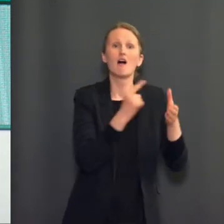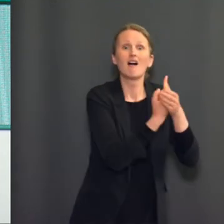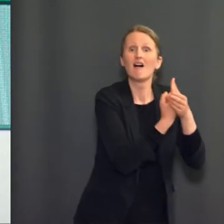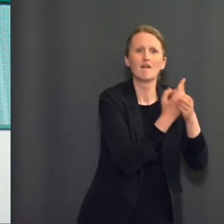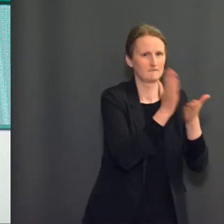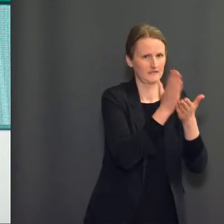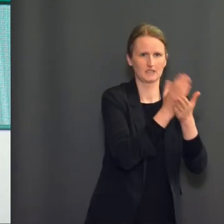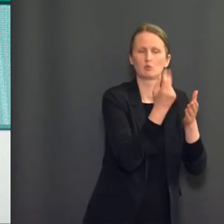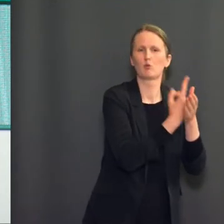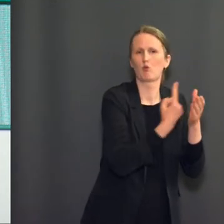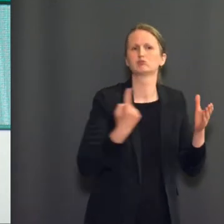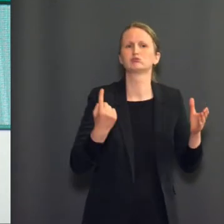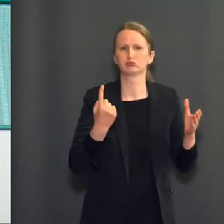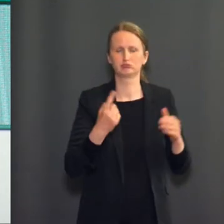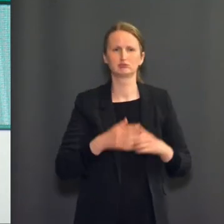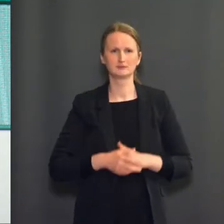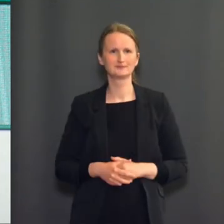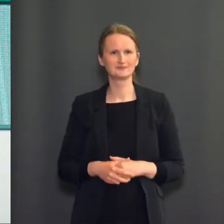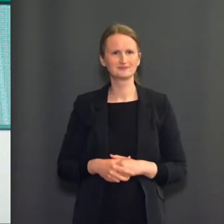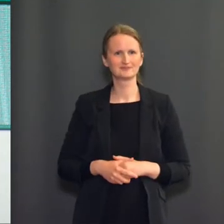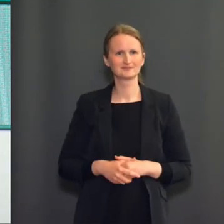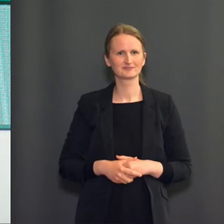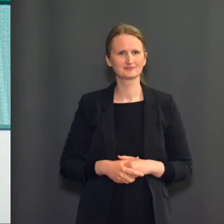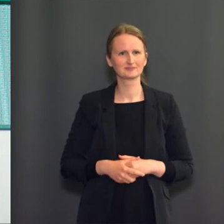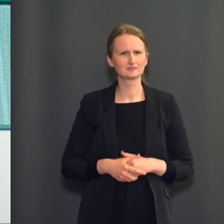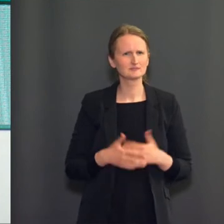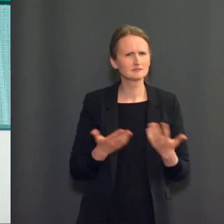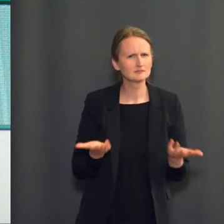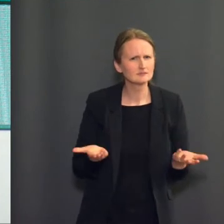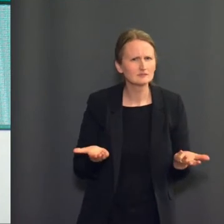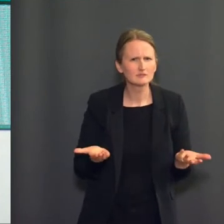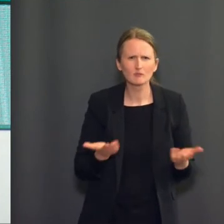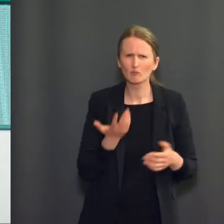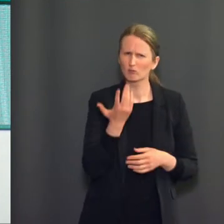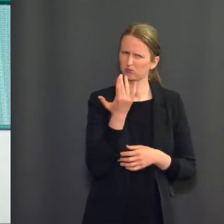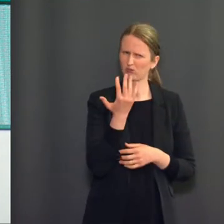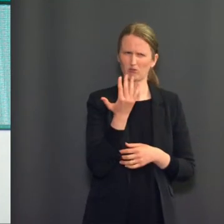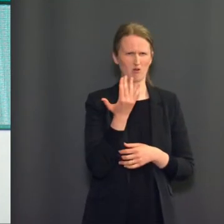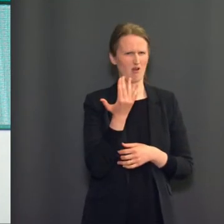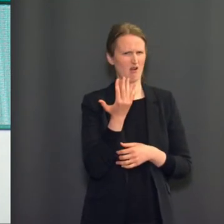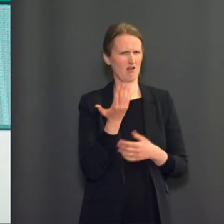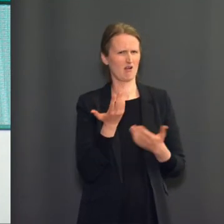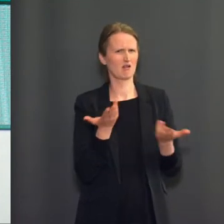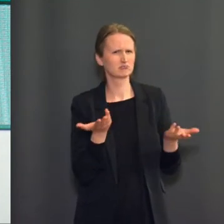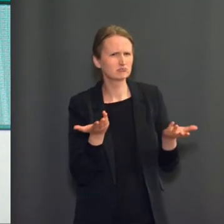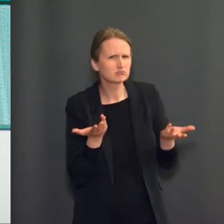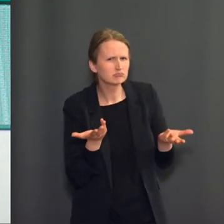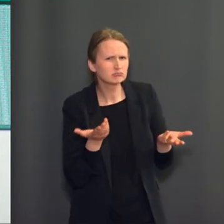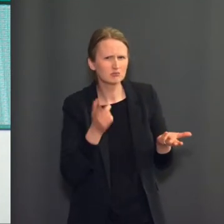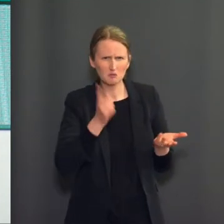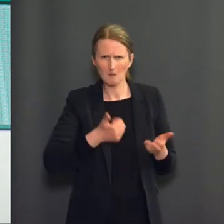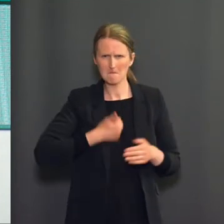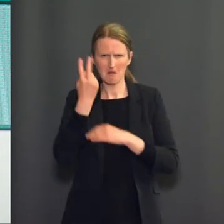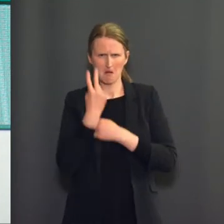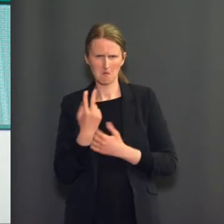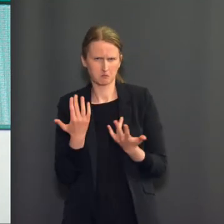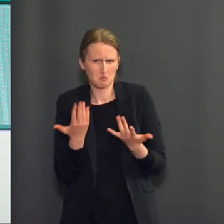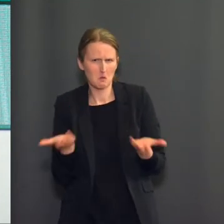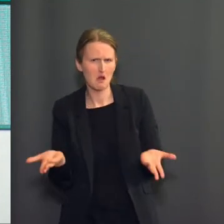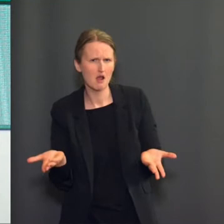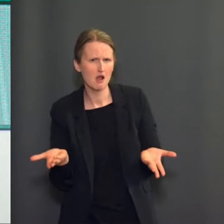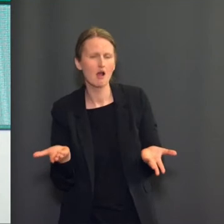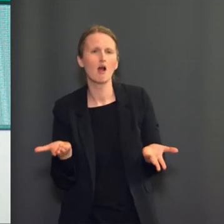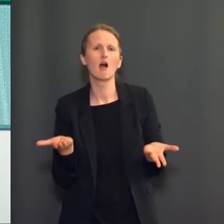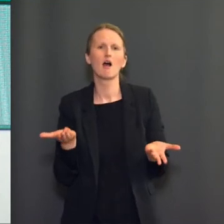un autotest? Vous ne faites pas cela pour organiser une fête, par exemple, mais par souci pour vos proches.